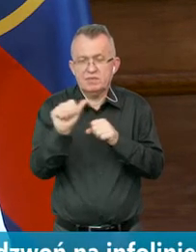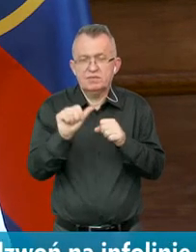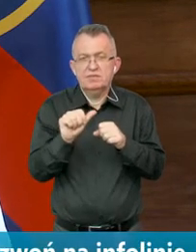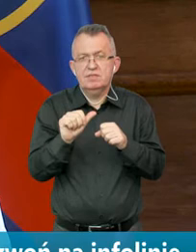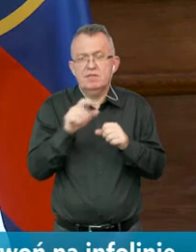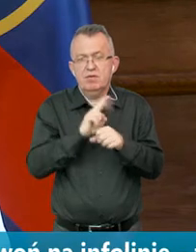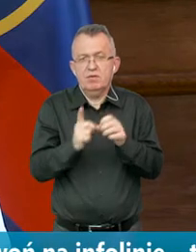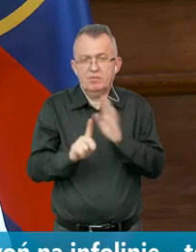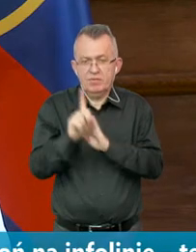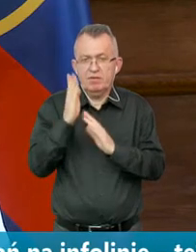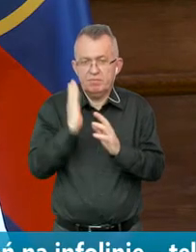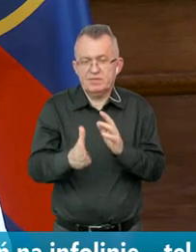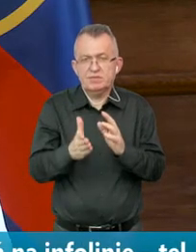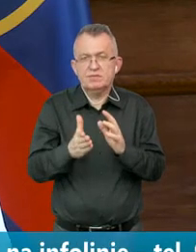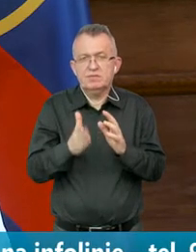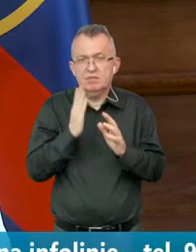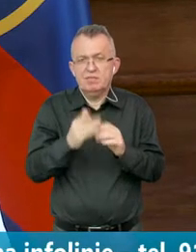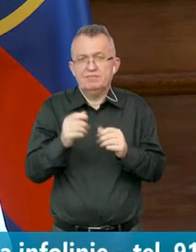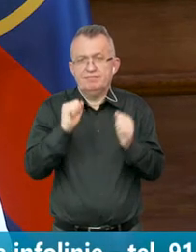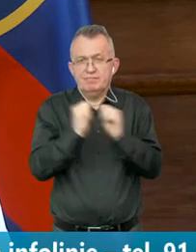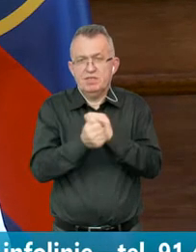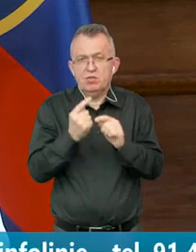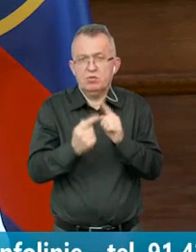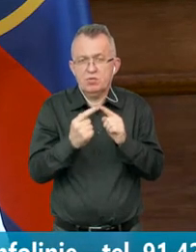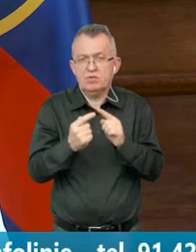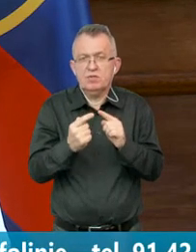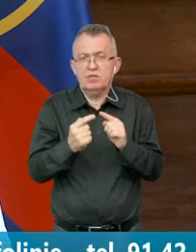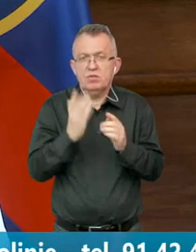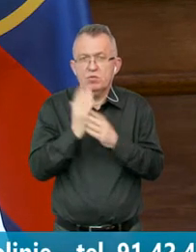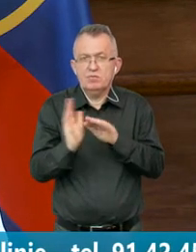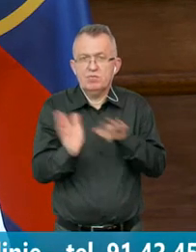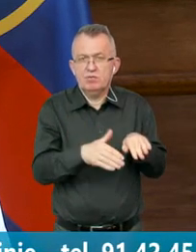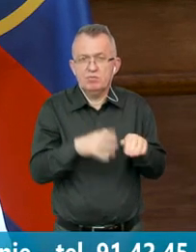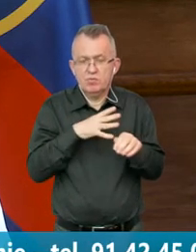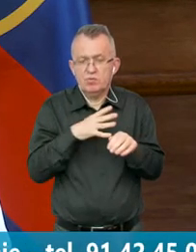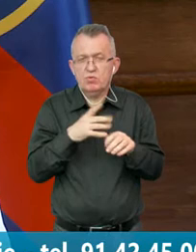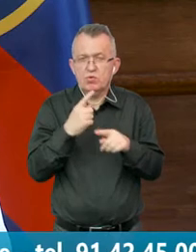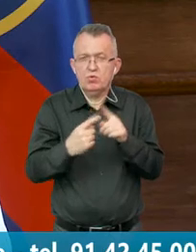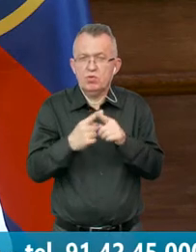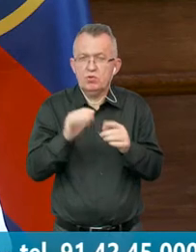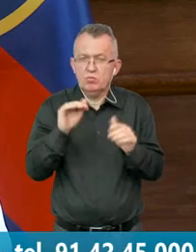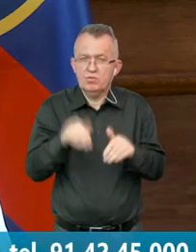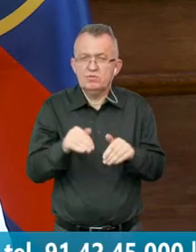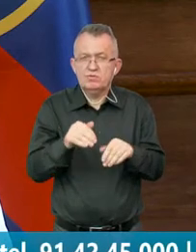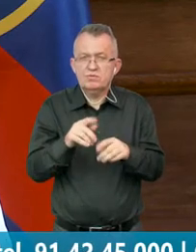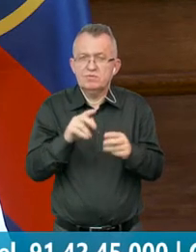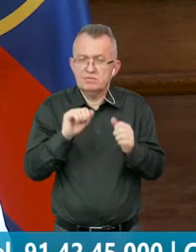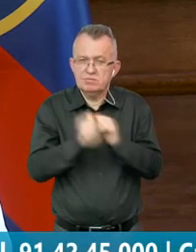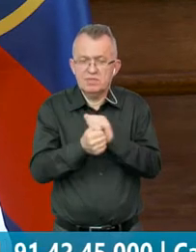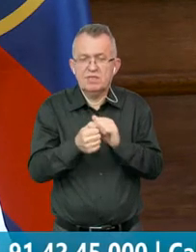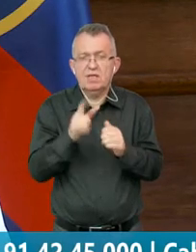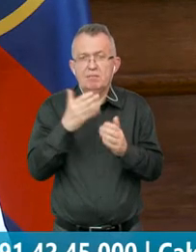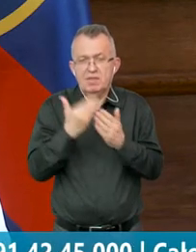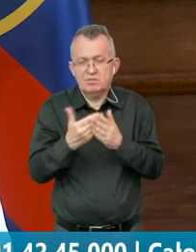Ten projekt będzie w tej chwili aktualizowany, bo niestety minął już pewien okres czasu, więc musimy pewne rzeczy doaktualizować i to